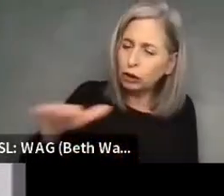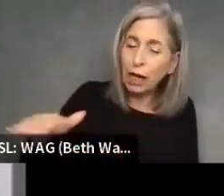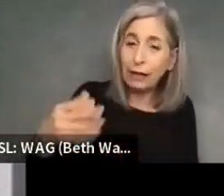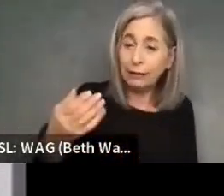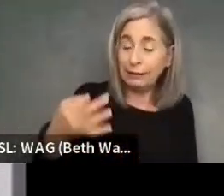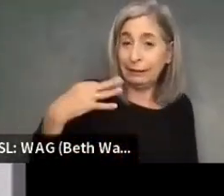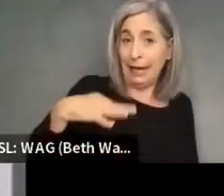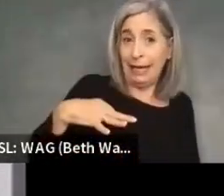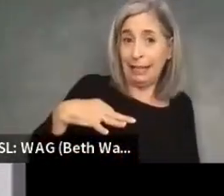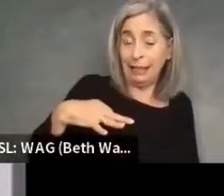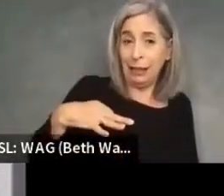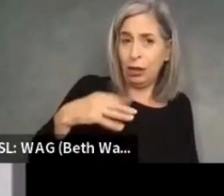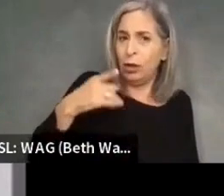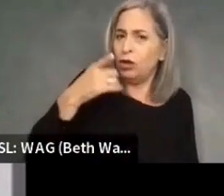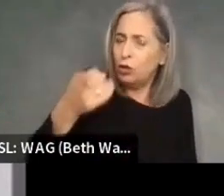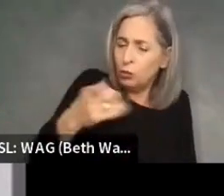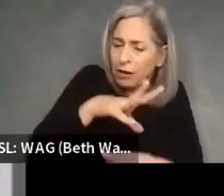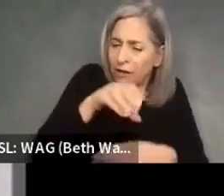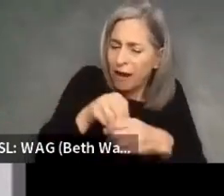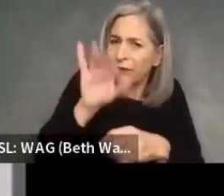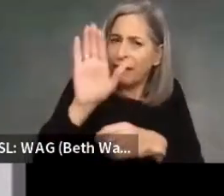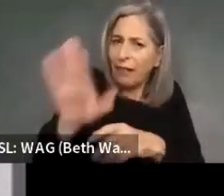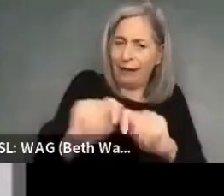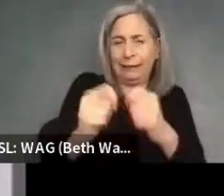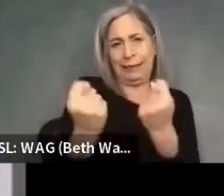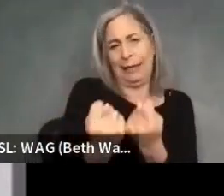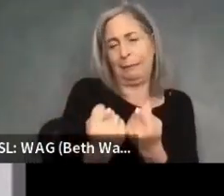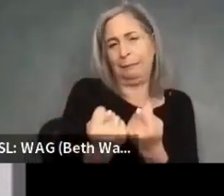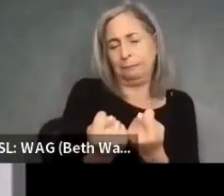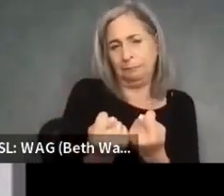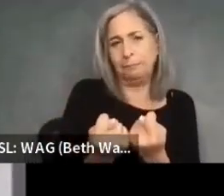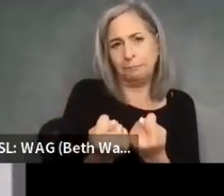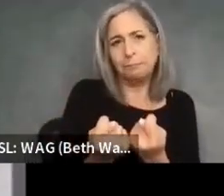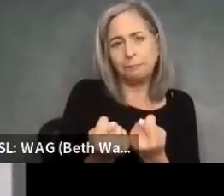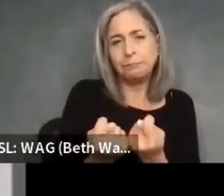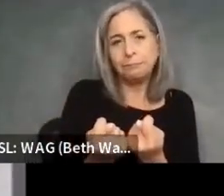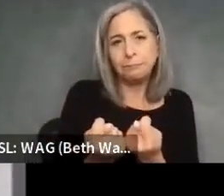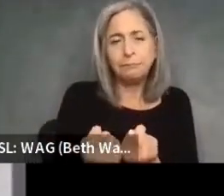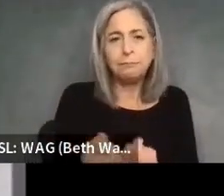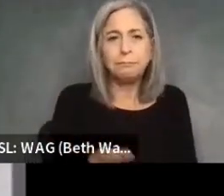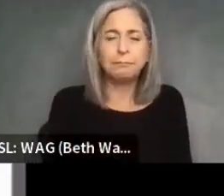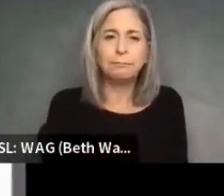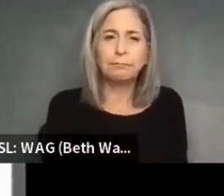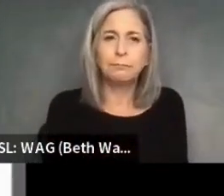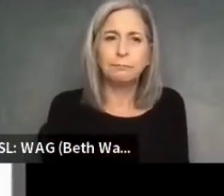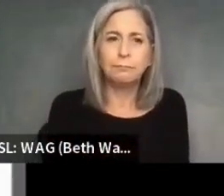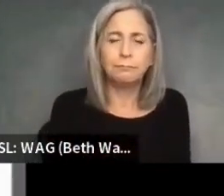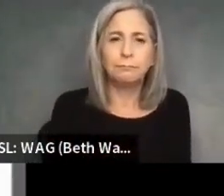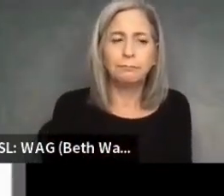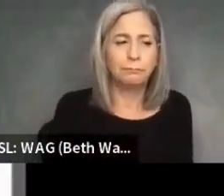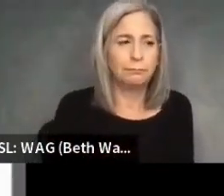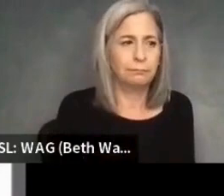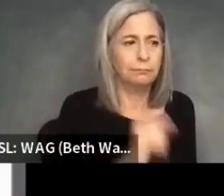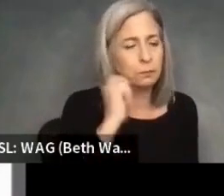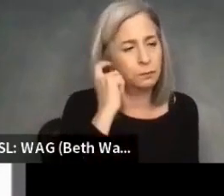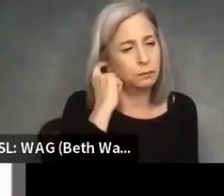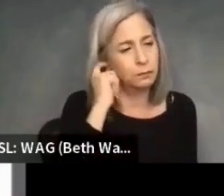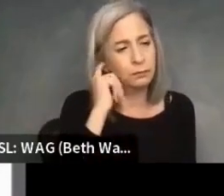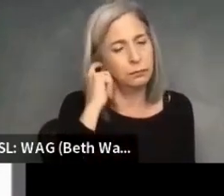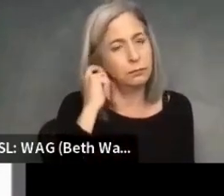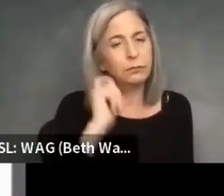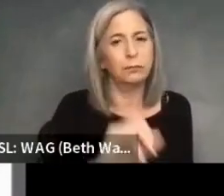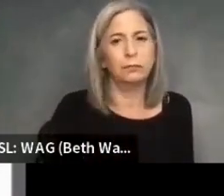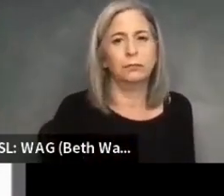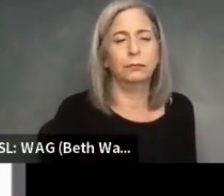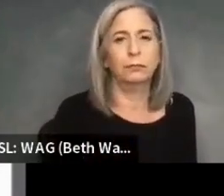不知？你会更了解他们在学习方面有什么任何的问题或者需